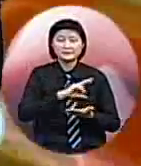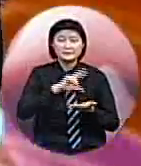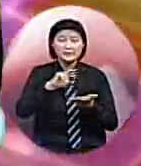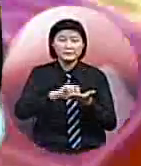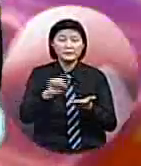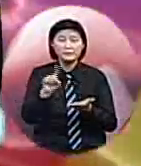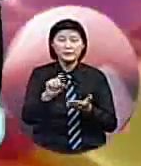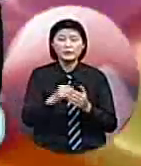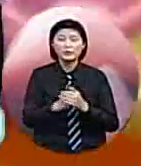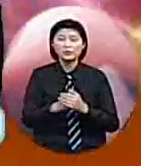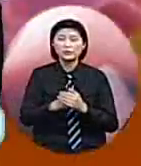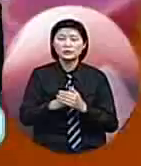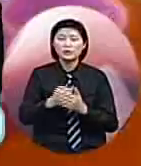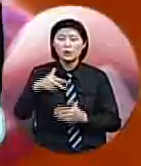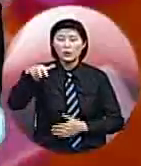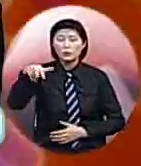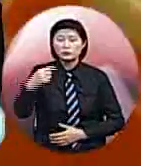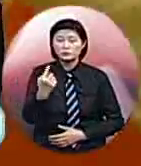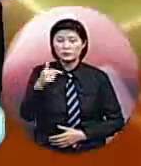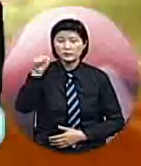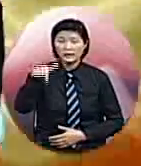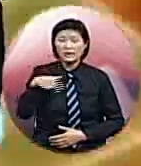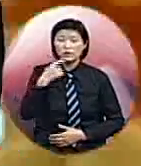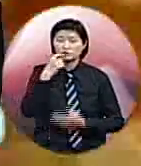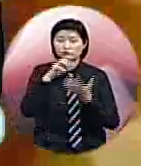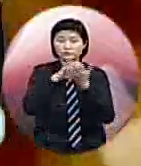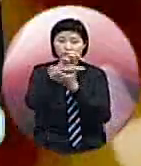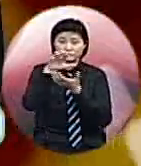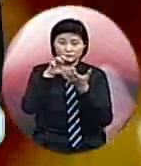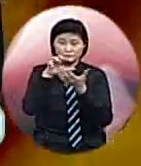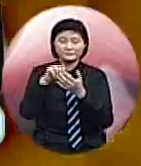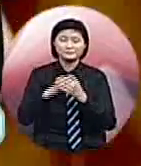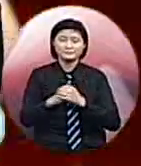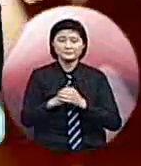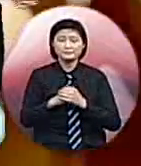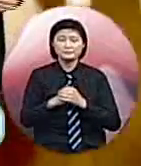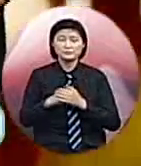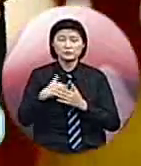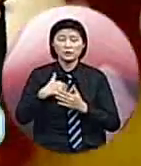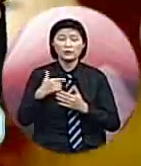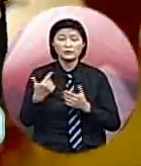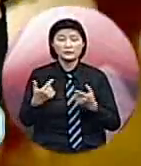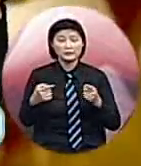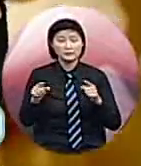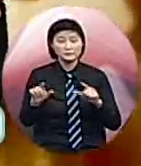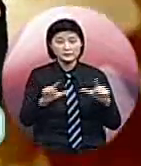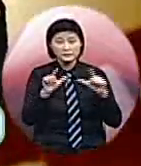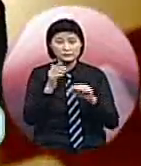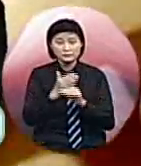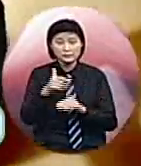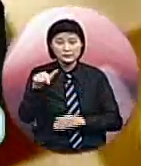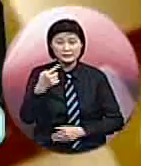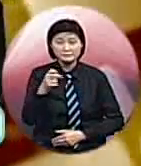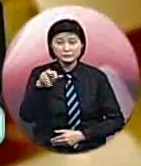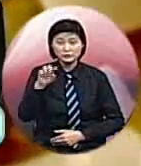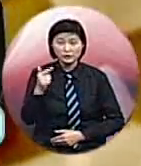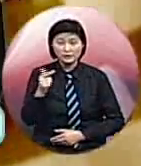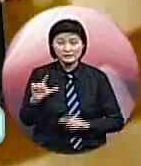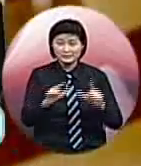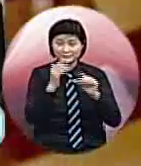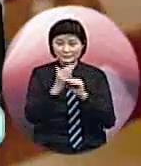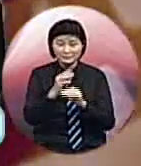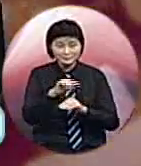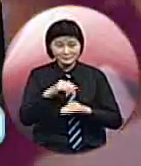노래는요? 조각구름이요. 조각구름? 예. 네. 저도 금천구 살고 있는데 알고 계세요? 아니요, 잘